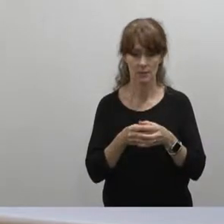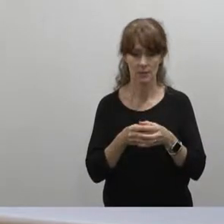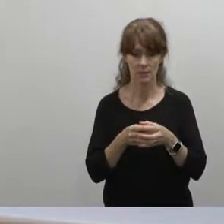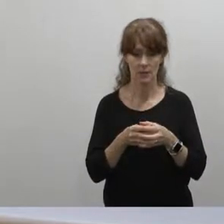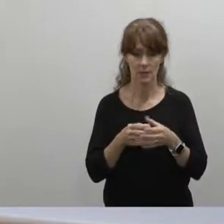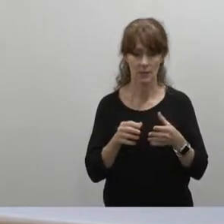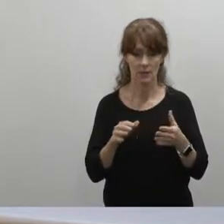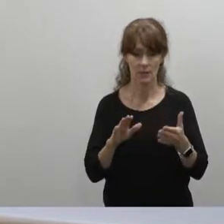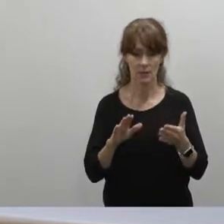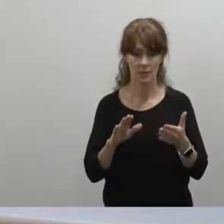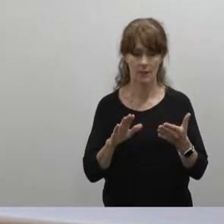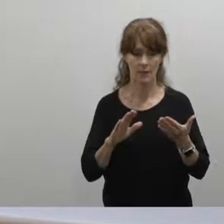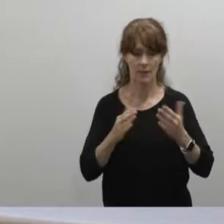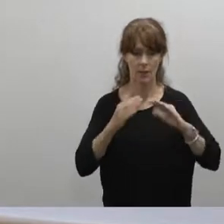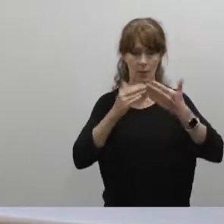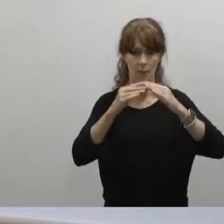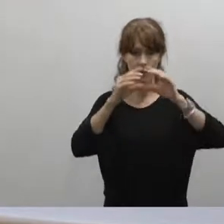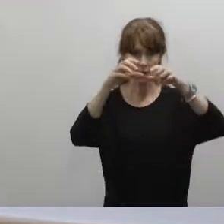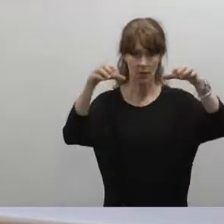District